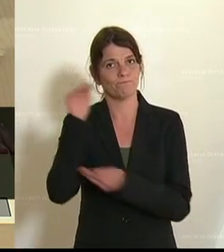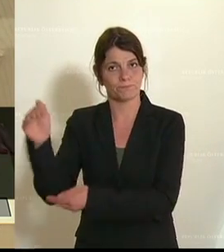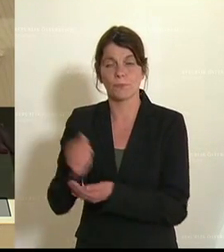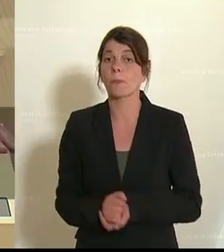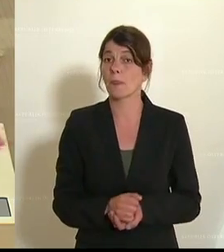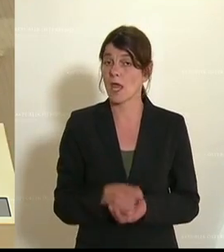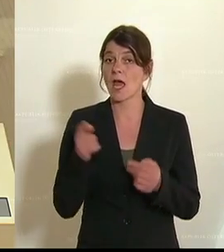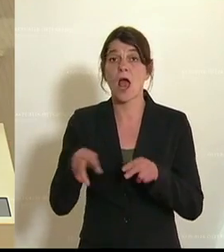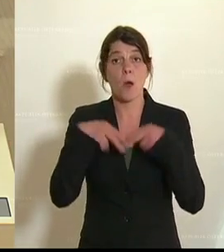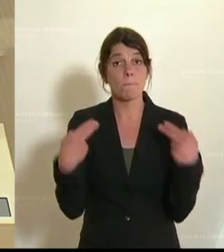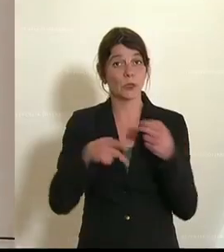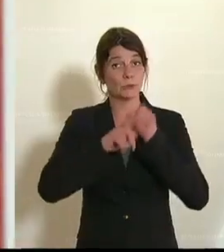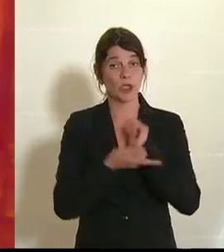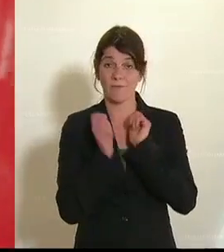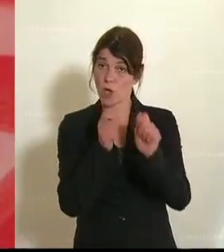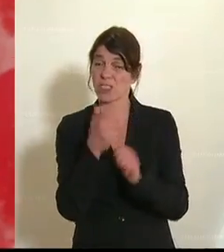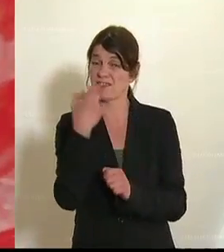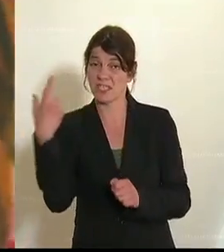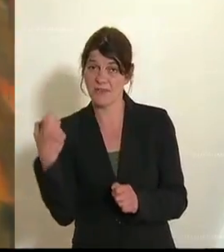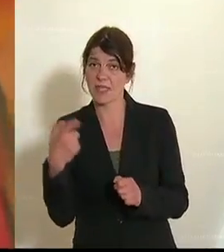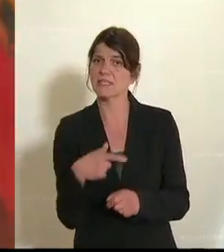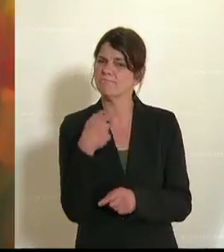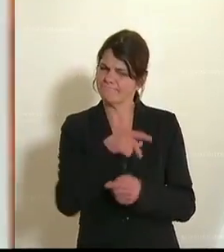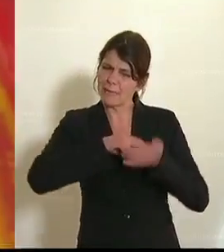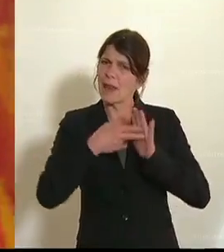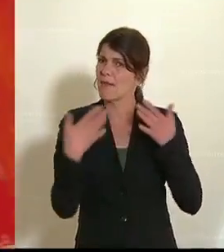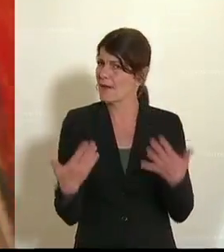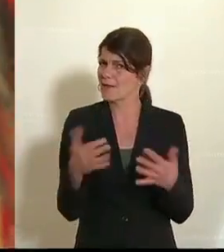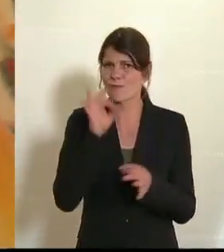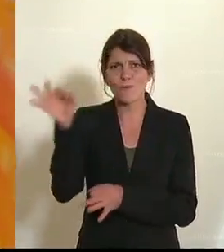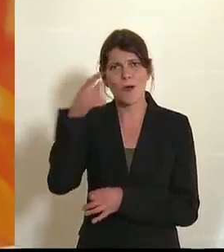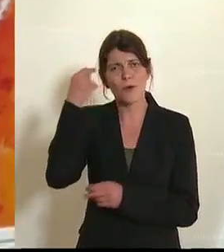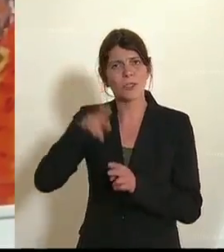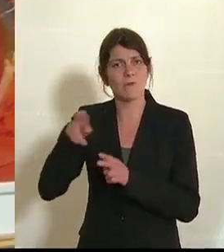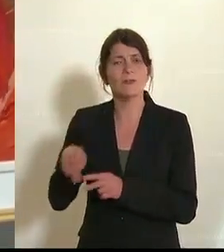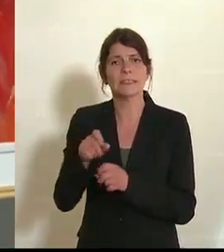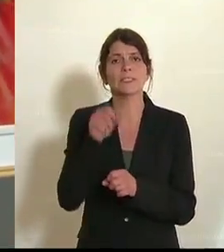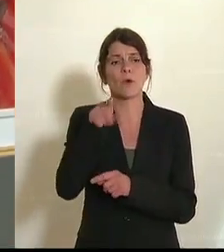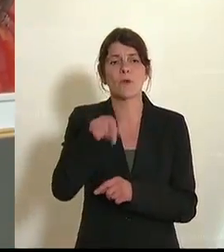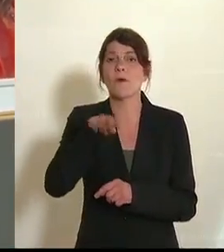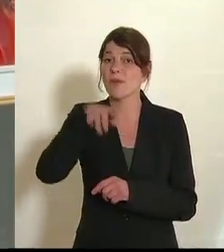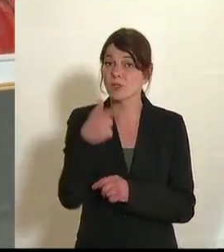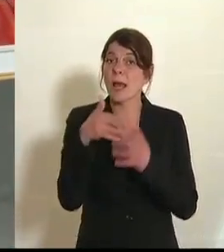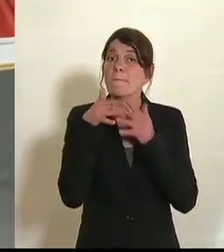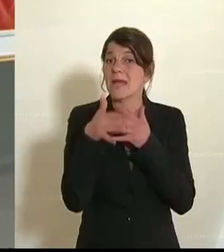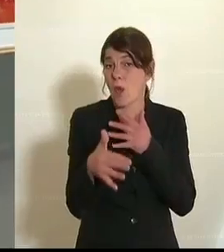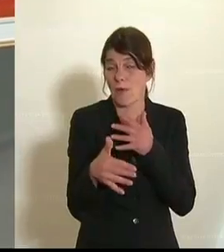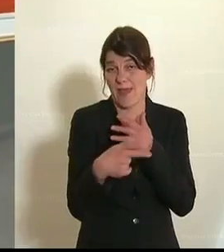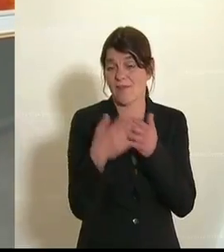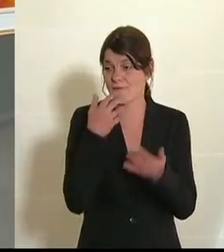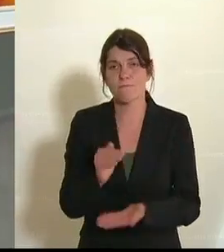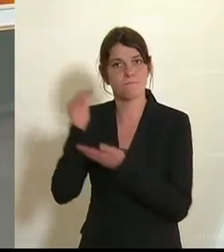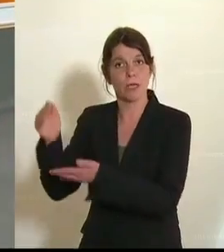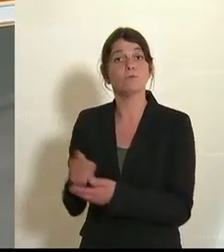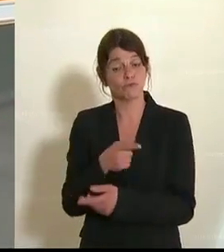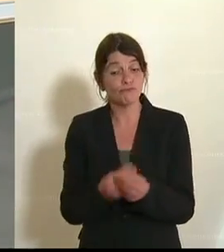Der Bundesbudgetvoranschlag 2020 sieht für die Volksanwaltschaft 12,24 Millionen vor und das